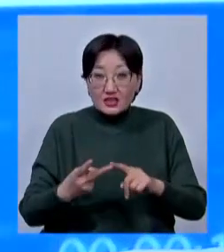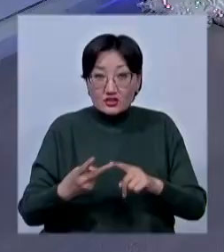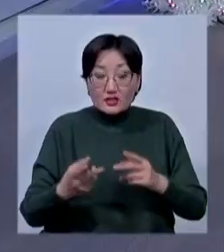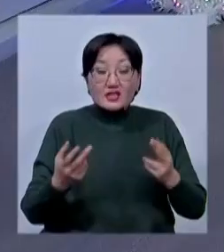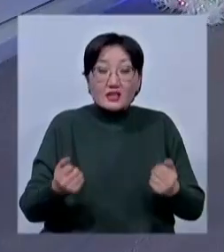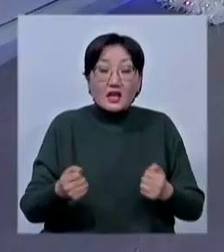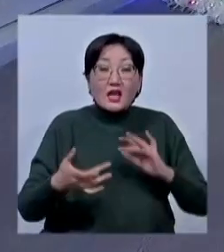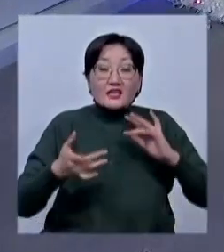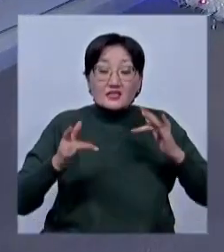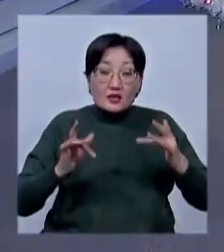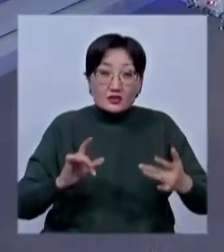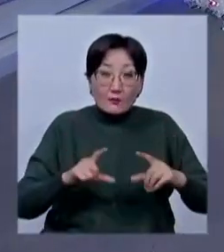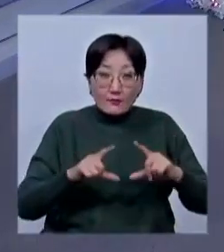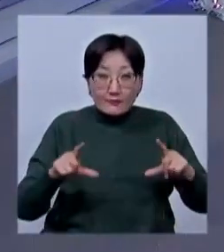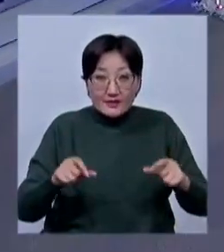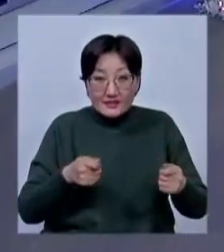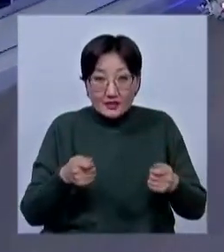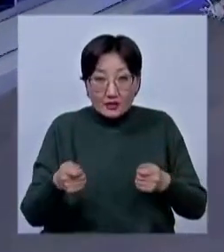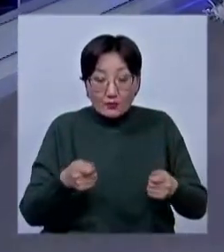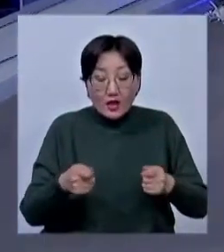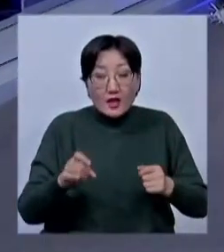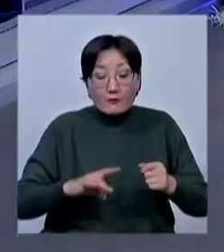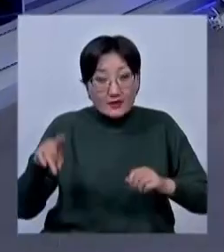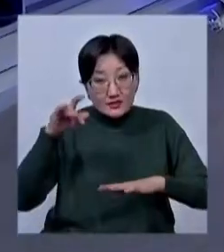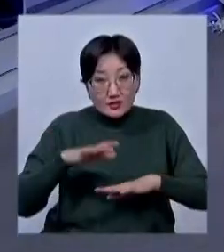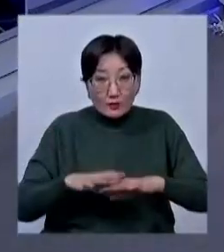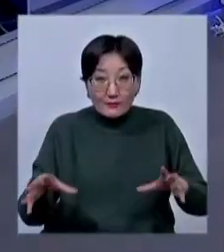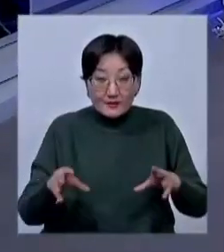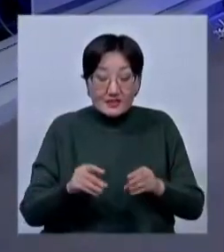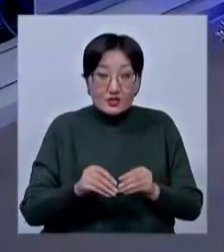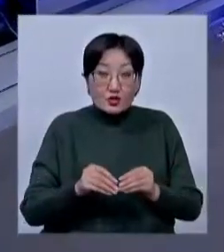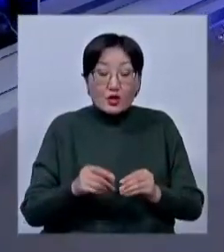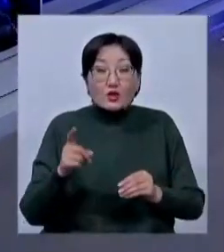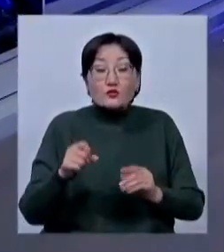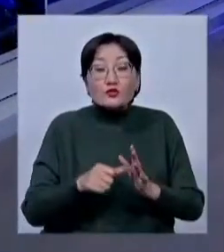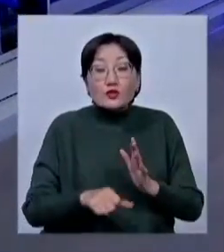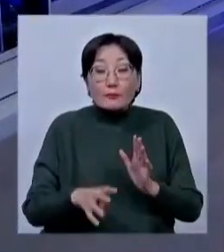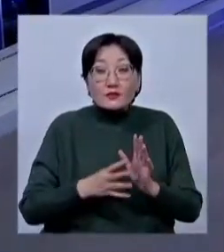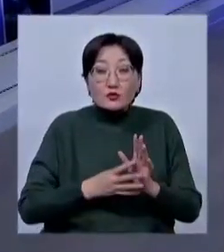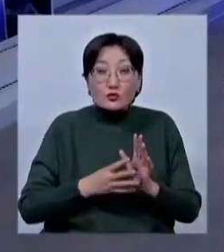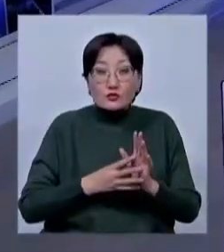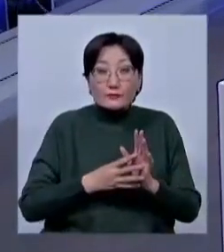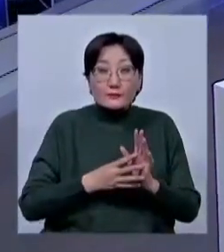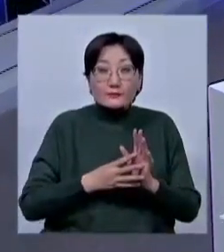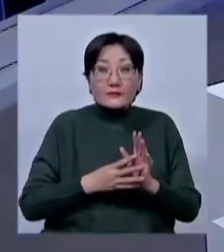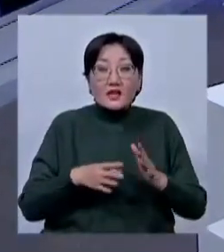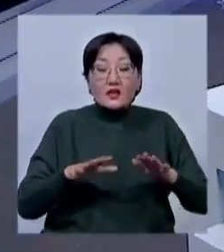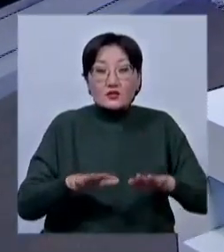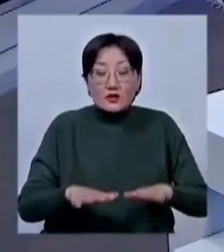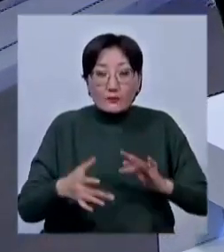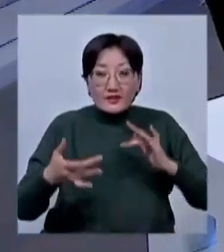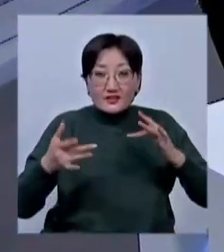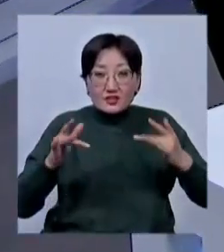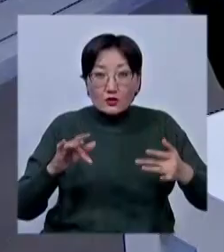ол цифрландыру басқармасымен аудандағы әкімдермен бірлесе отырып, 169 жерде